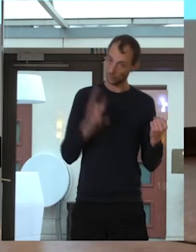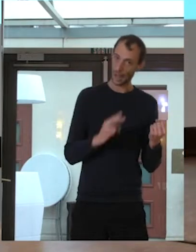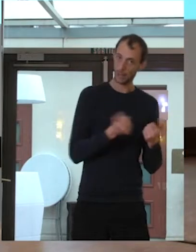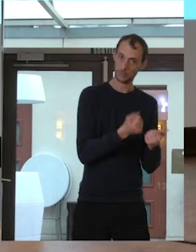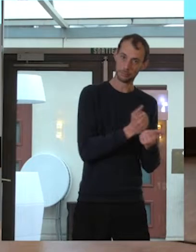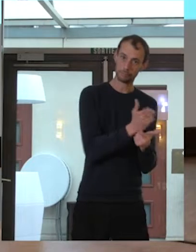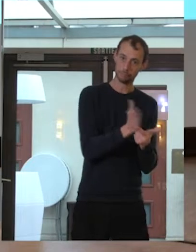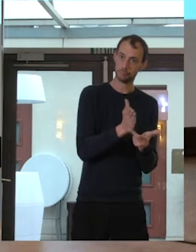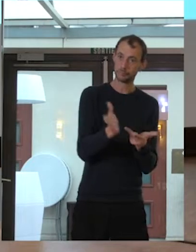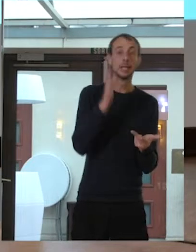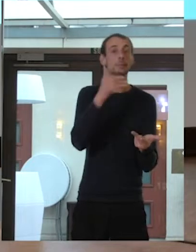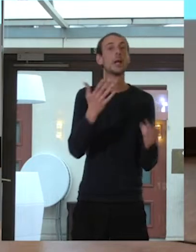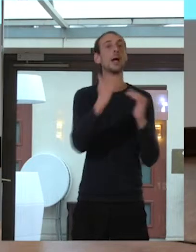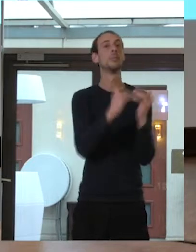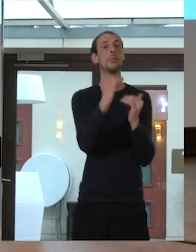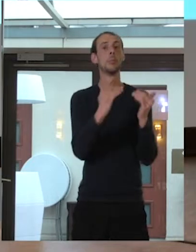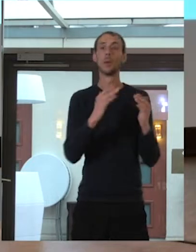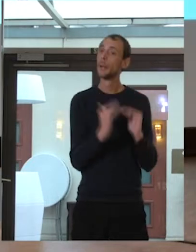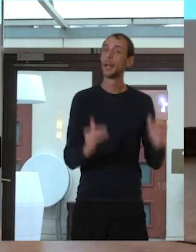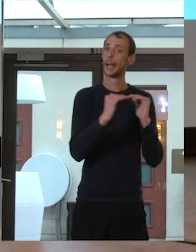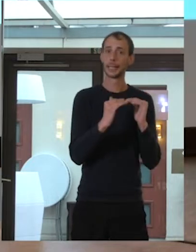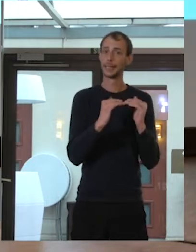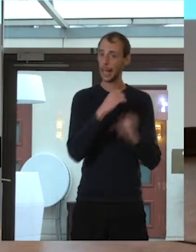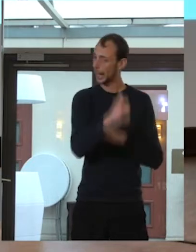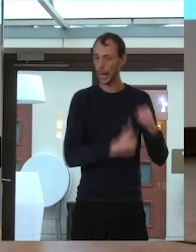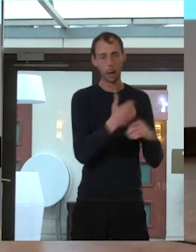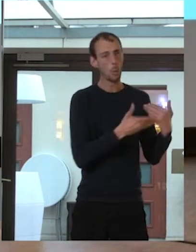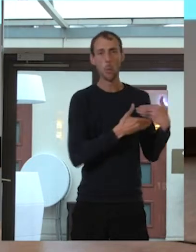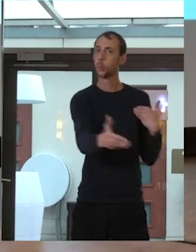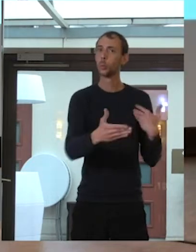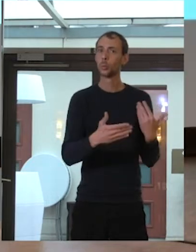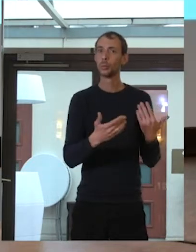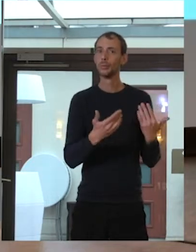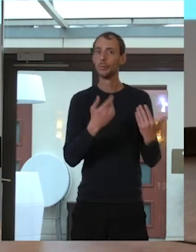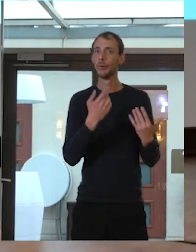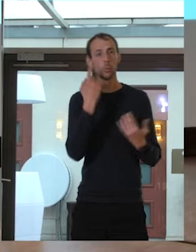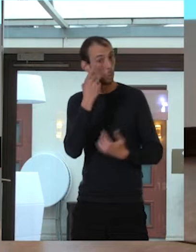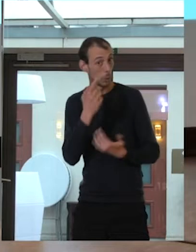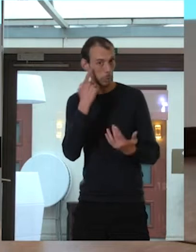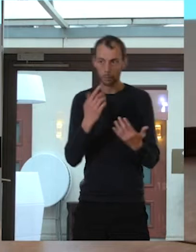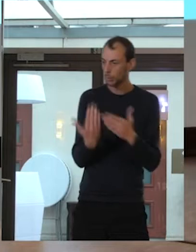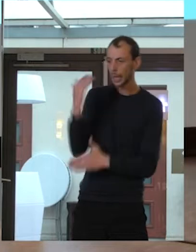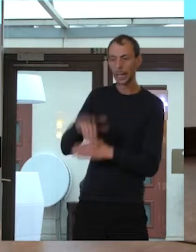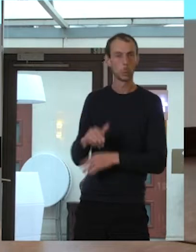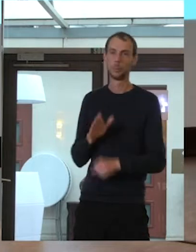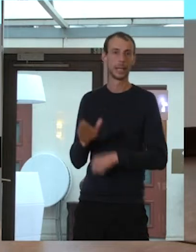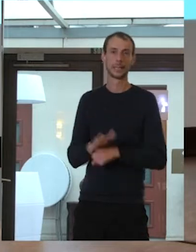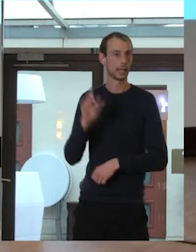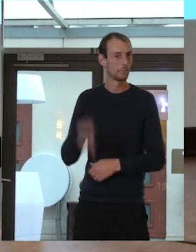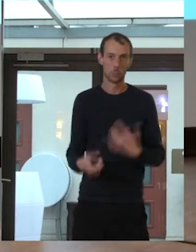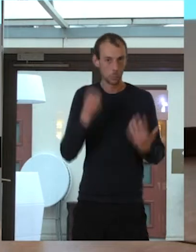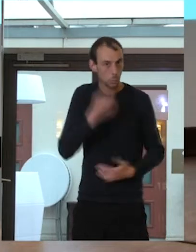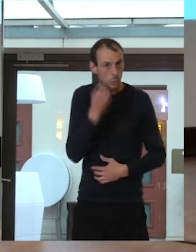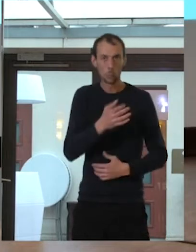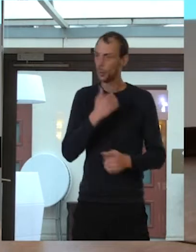L'égalité, c'est toute l'année, pour montrer qu'une seule journée ne suffit pas et qu'il faut agir tous les jours, toute l'année,